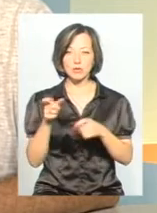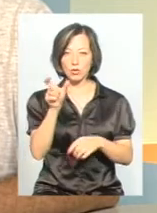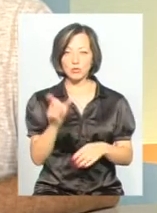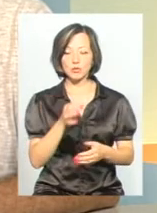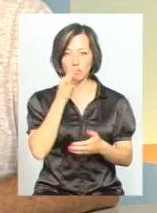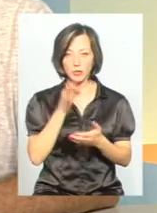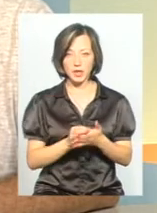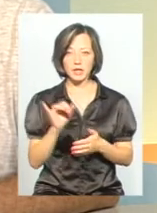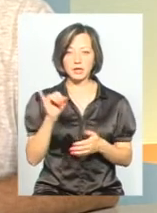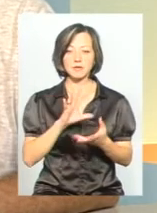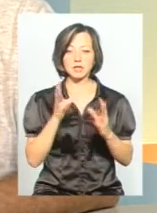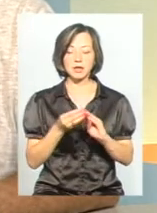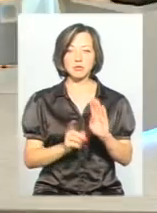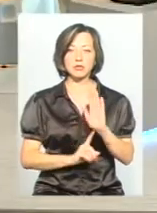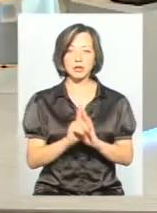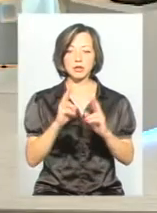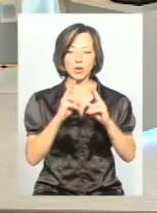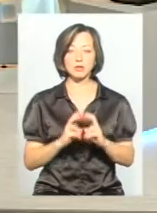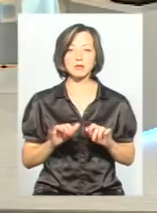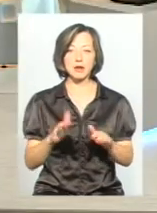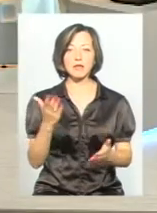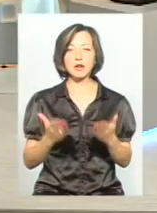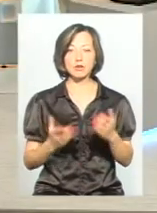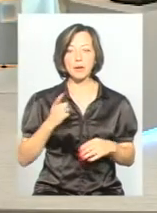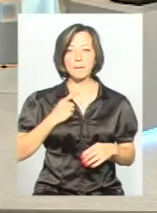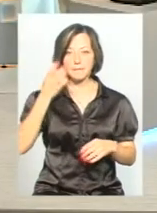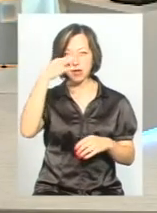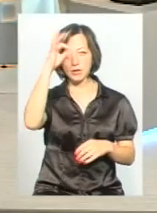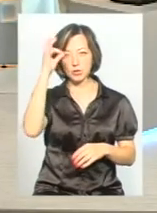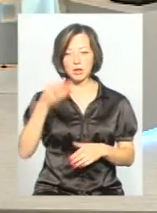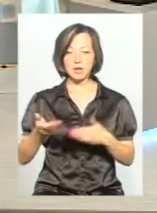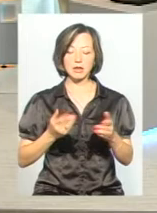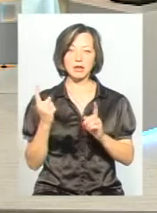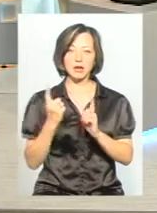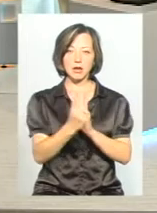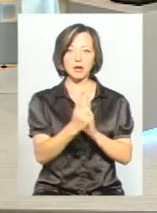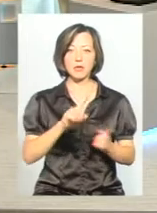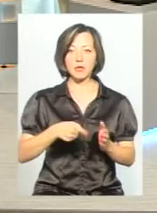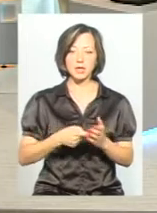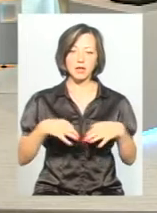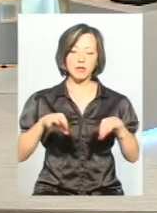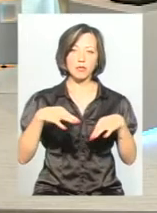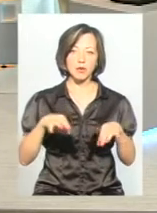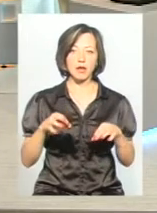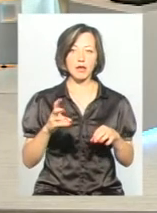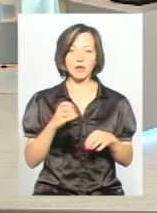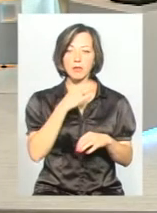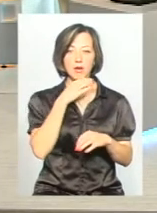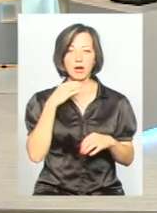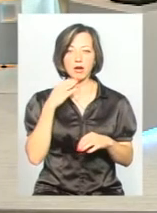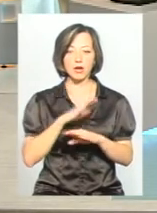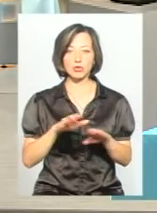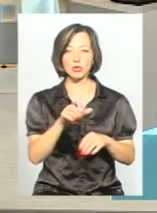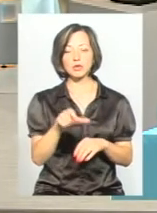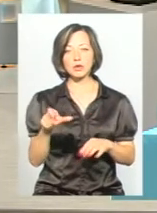відповідальності і взагалі почати розгляд справи. Якщо ж патрульний йде по місту або патрулює на автомобілі, то досить невелика кількість